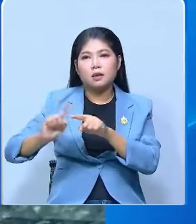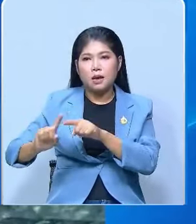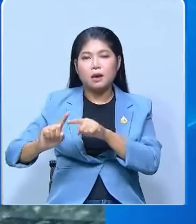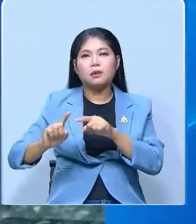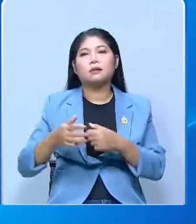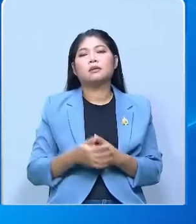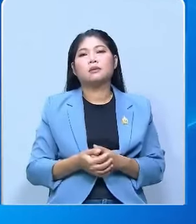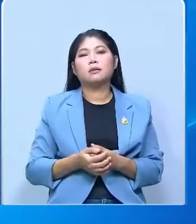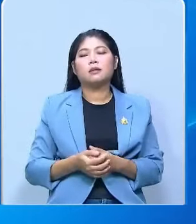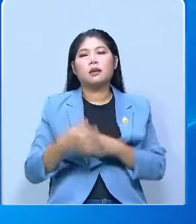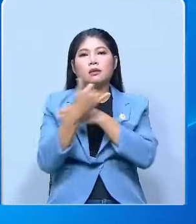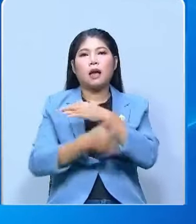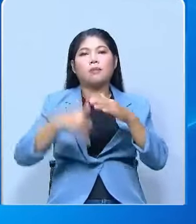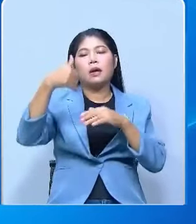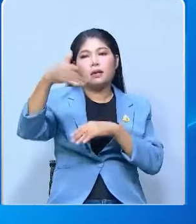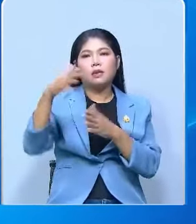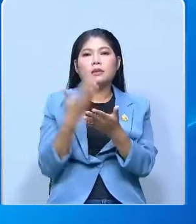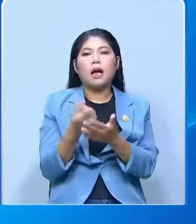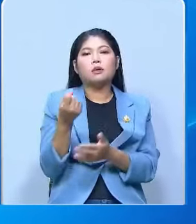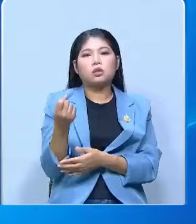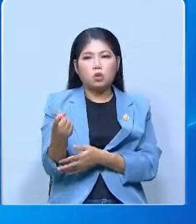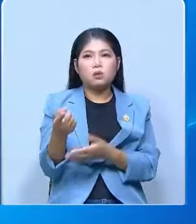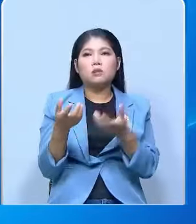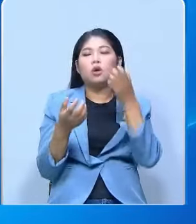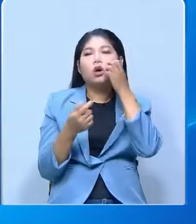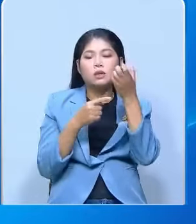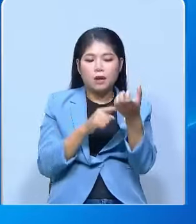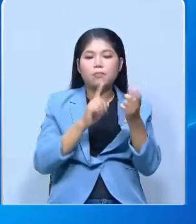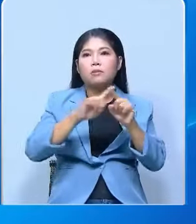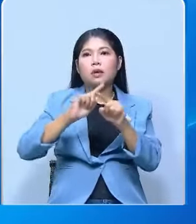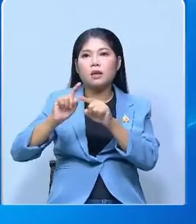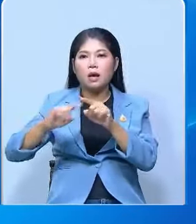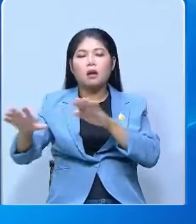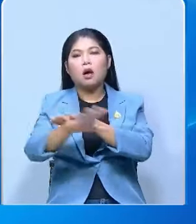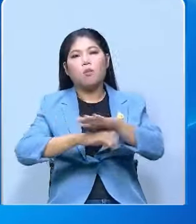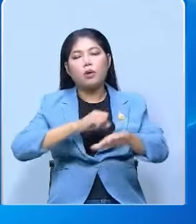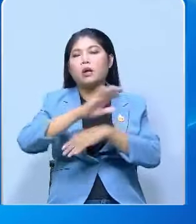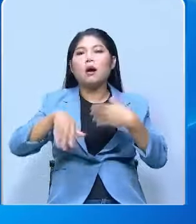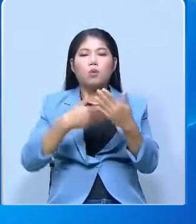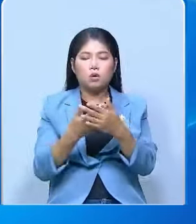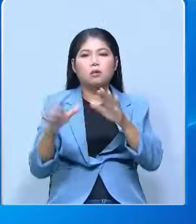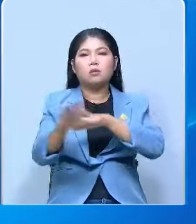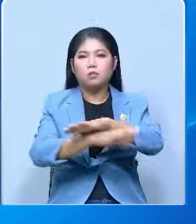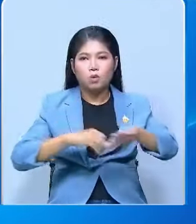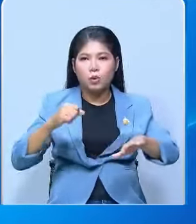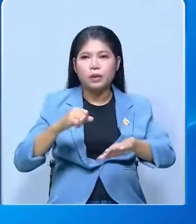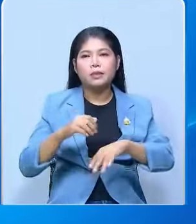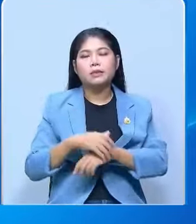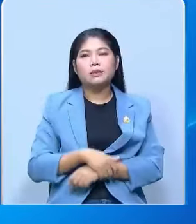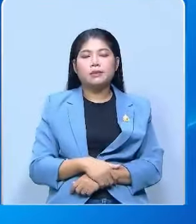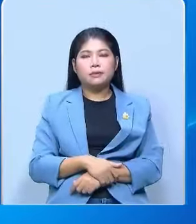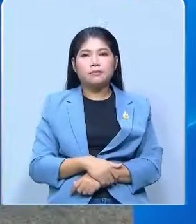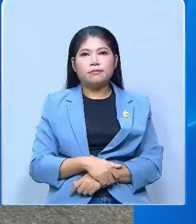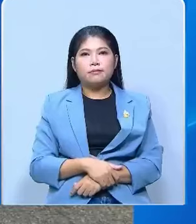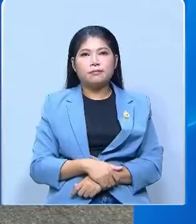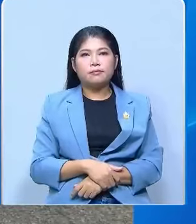านค้าในต่างประเทศอะไรอย่างเงี้ย เงินสดทิ้งไว้ในรถมือถงมือถือทรัพย์สินมีค่าเขาเอาไปหมดใช่ไหม ใช่เอาไปนะคะแหมก่อเหตุต่อหน้าต่อตาตำรวจแบ